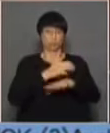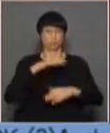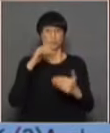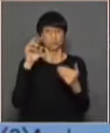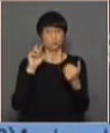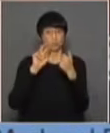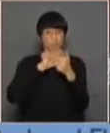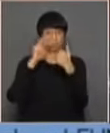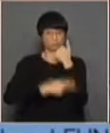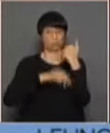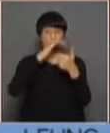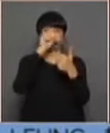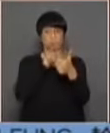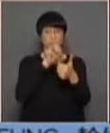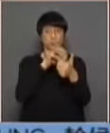利，立法。